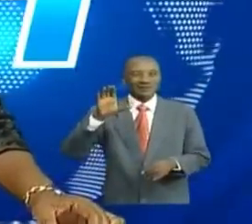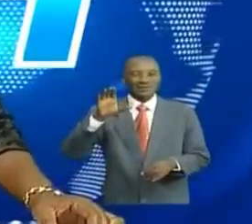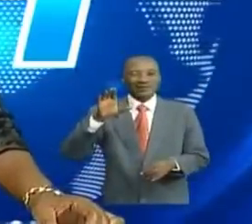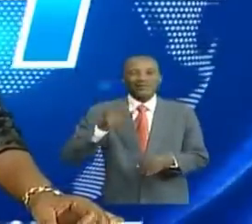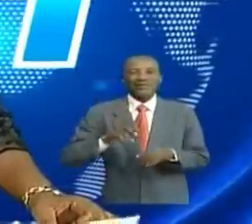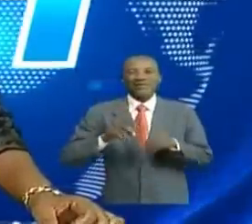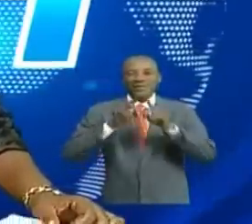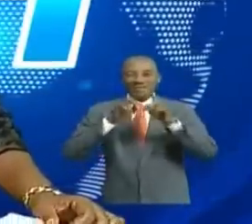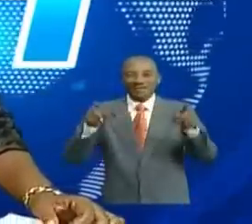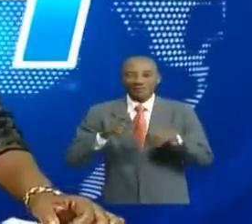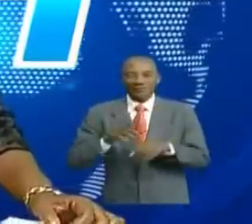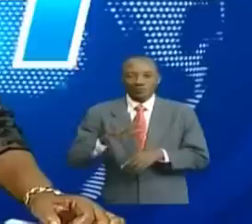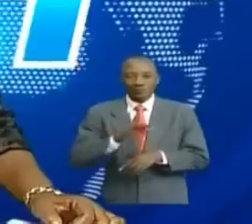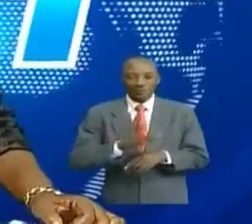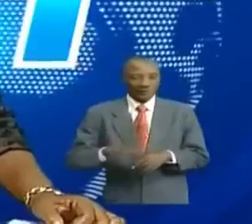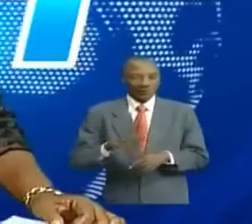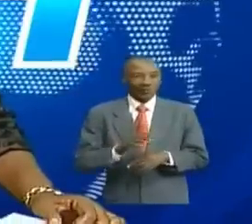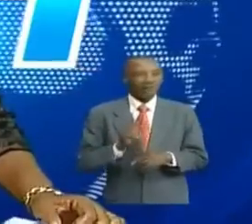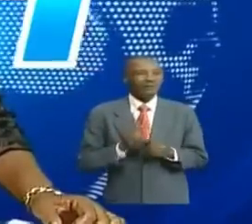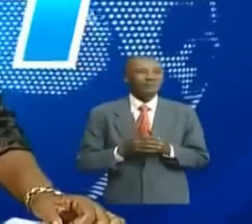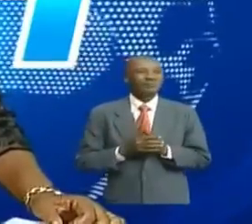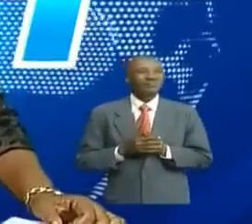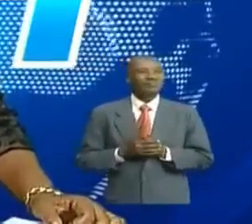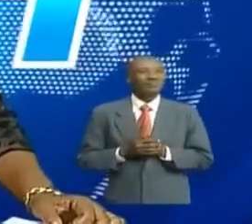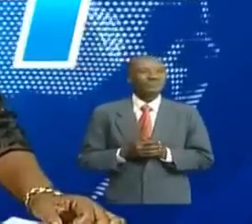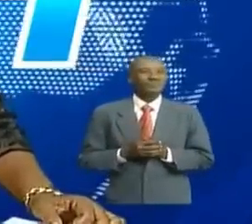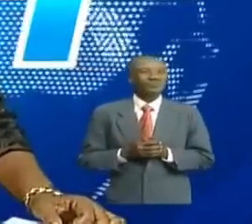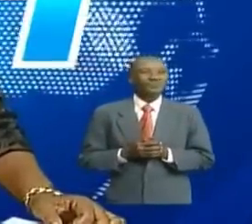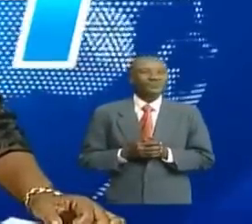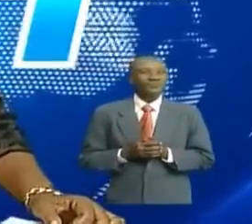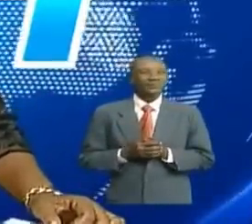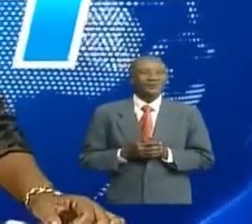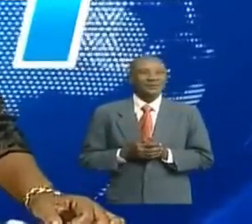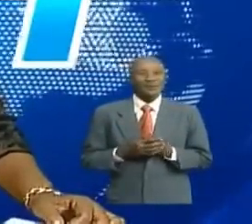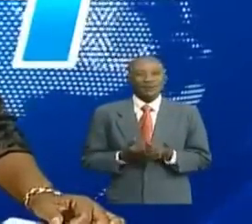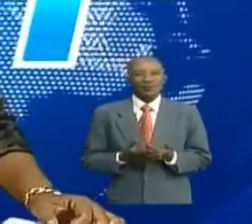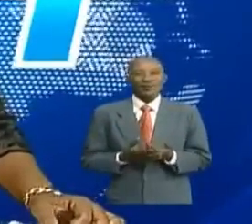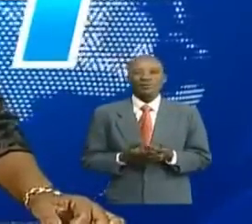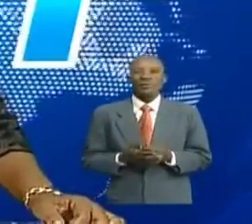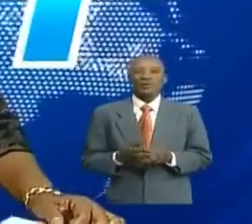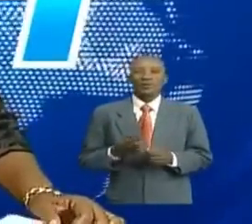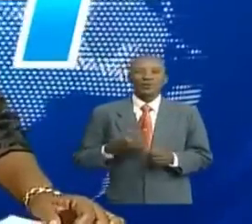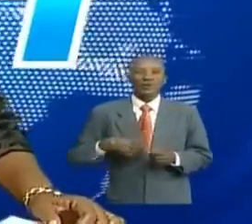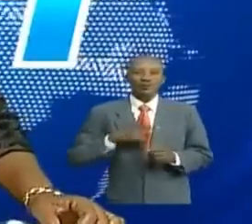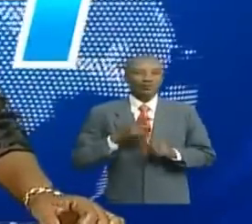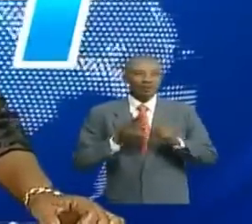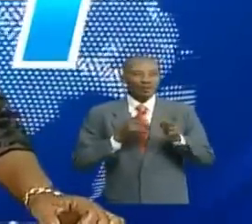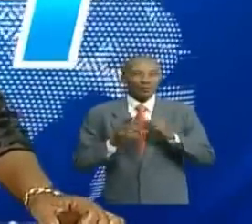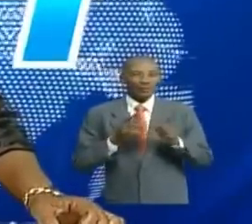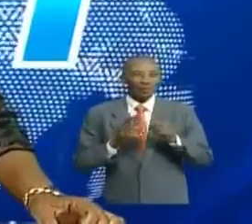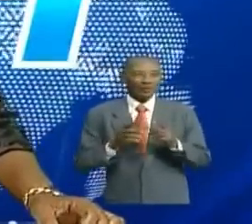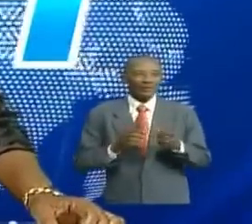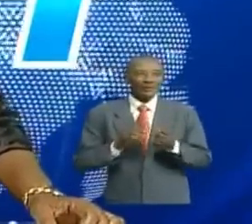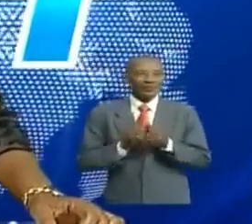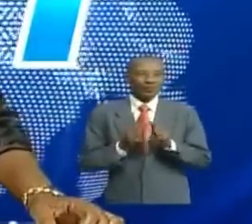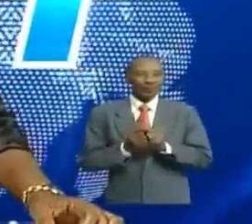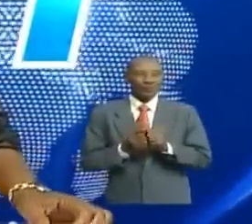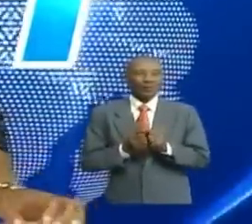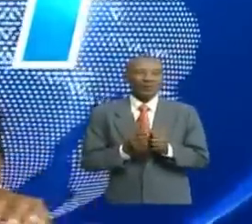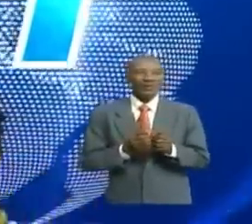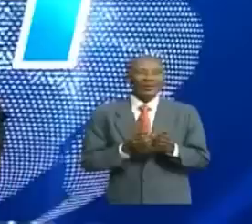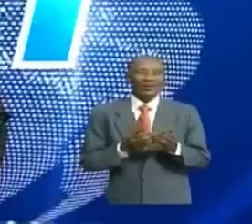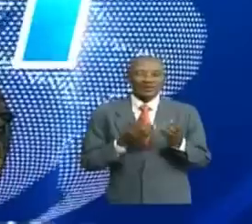au Kasaï, dans le Haut-Katanga, le Haut-Lomami, pour parler de la sécurité, la santé, les développements et